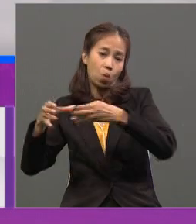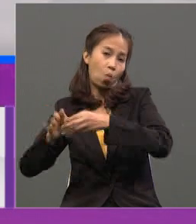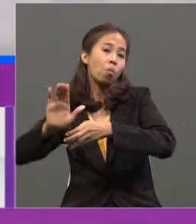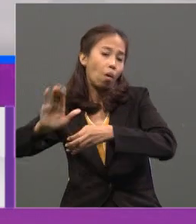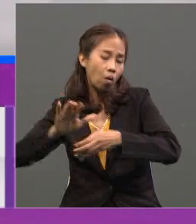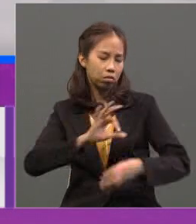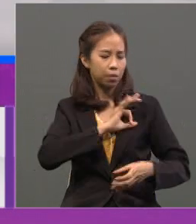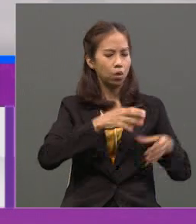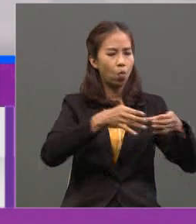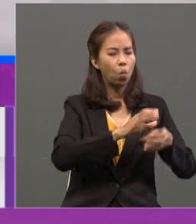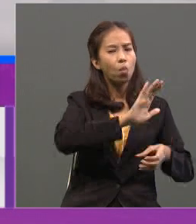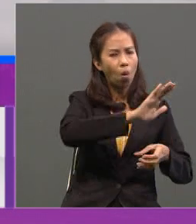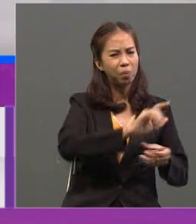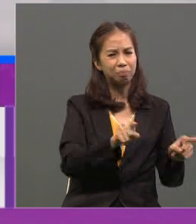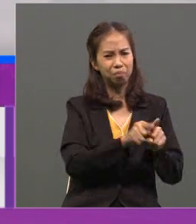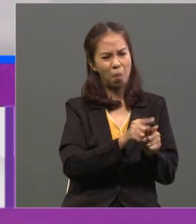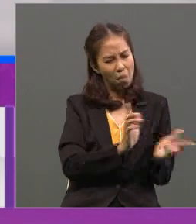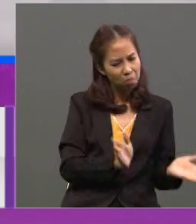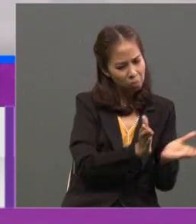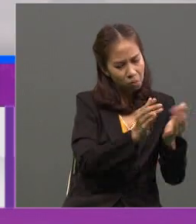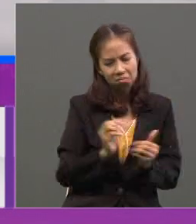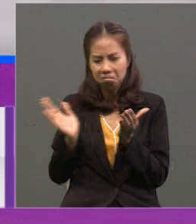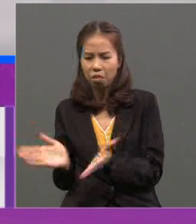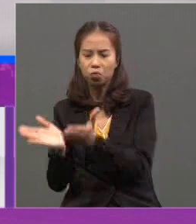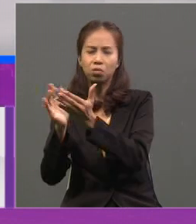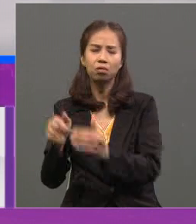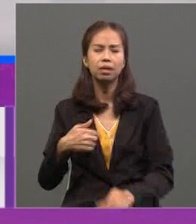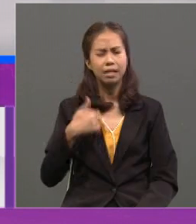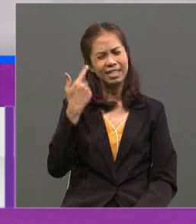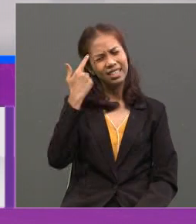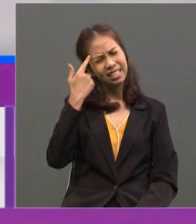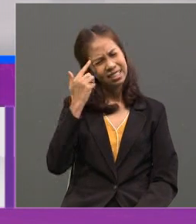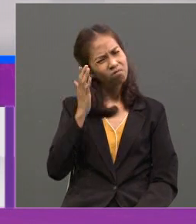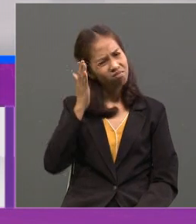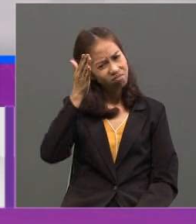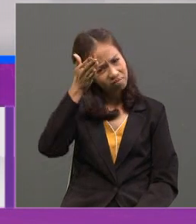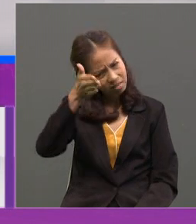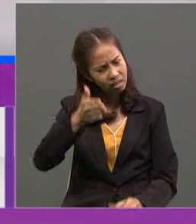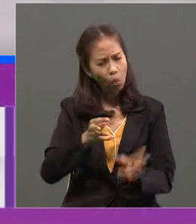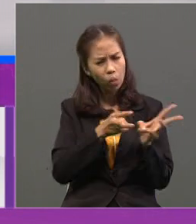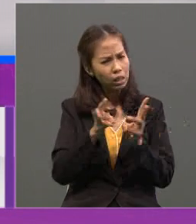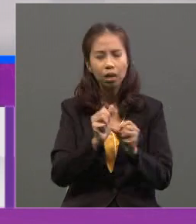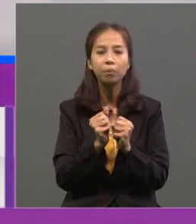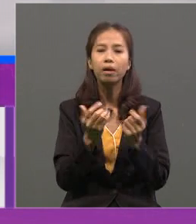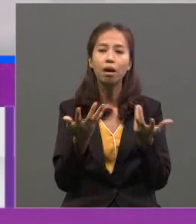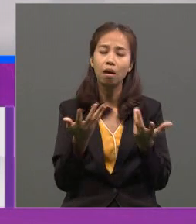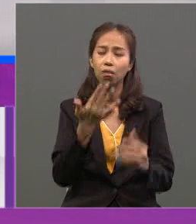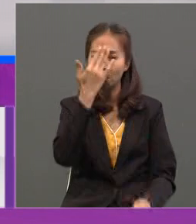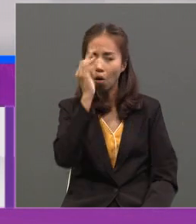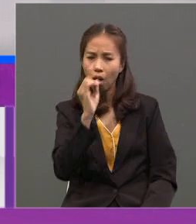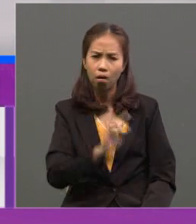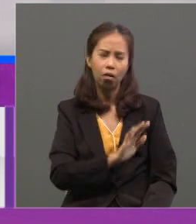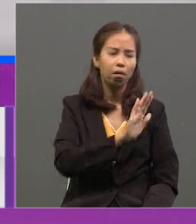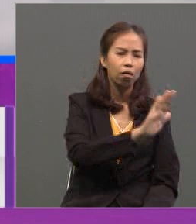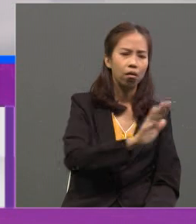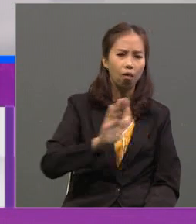อกมา สนบสนุนแนวคิของพักตัวเองมัจะมทางออกมัจะมทางลงยัไงดวยบ้างอาจาร์เพาตนดูว่า